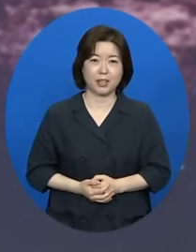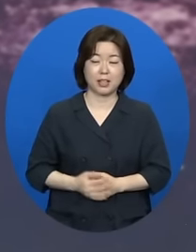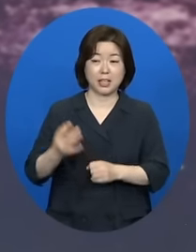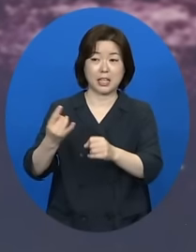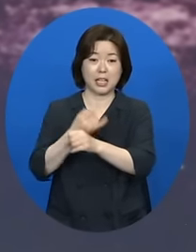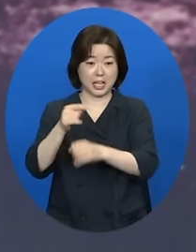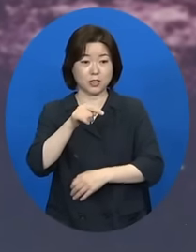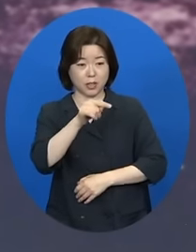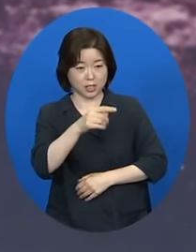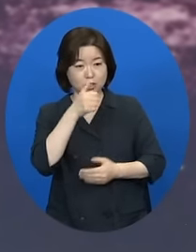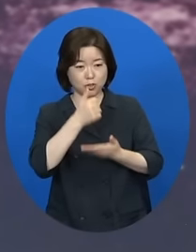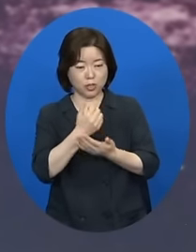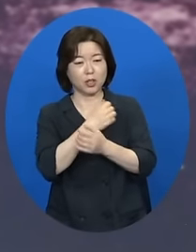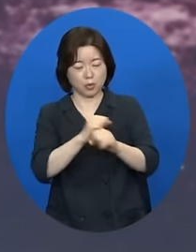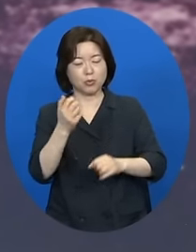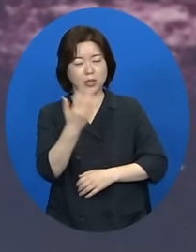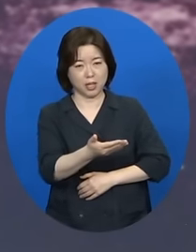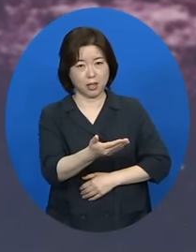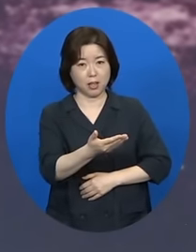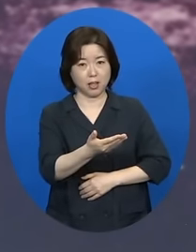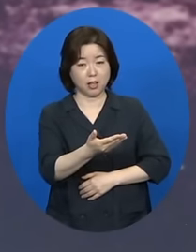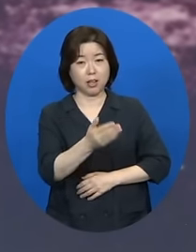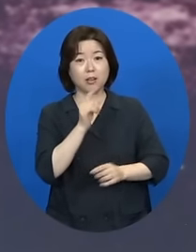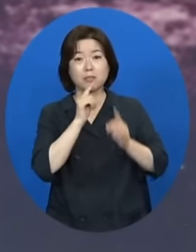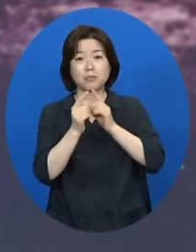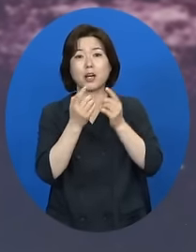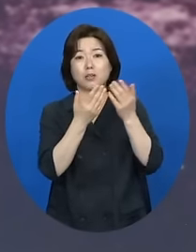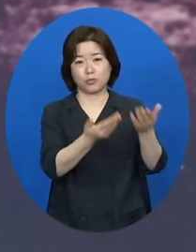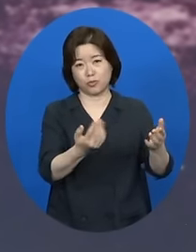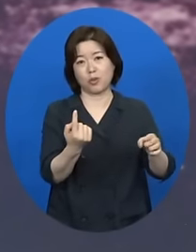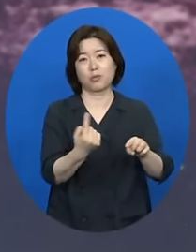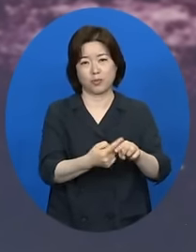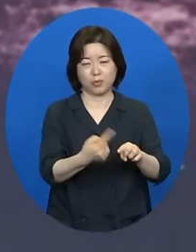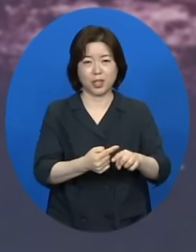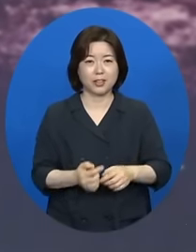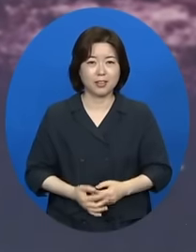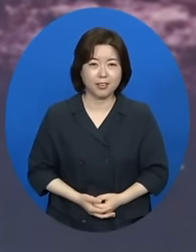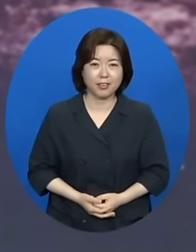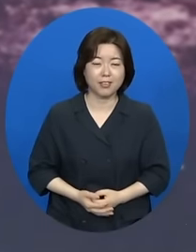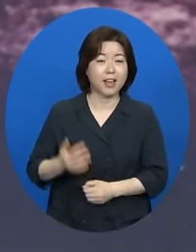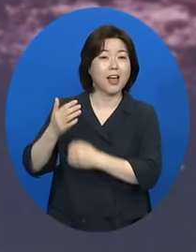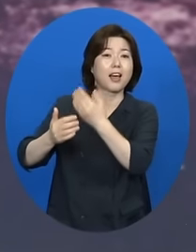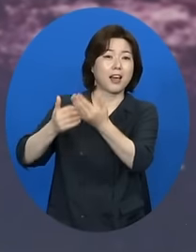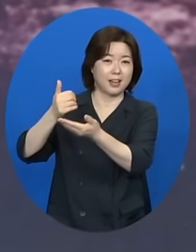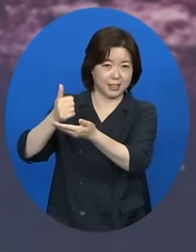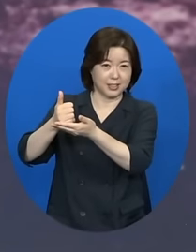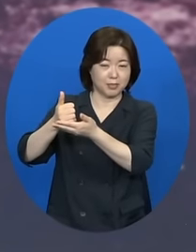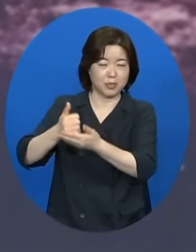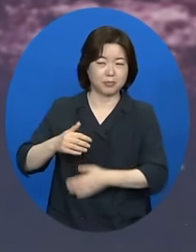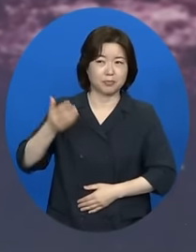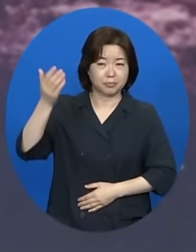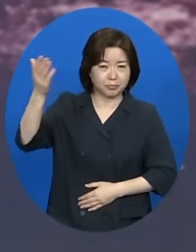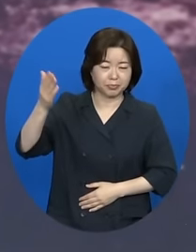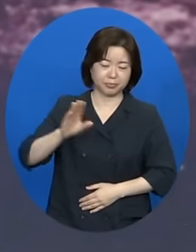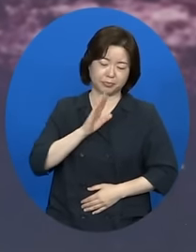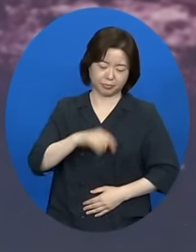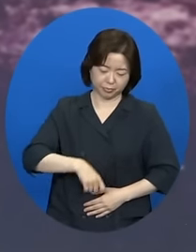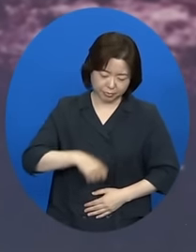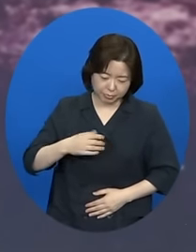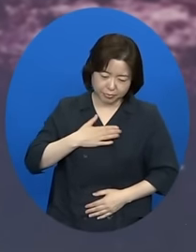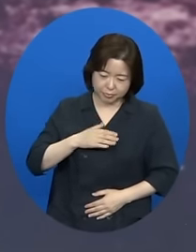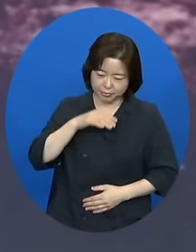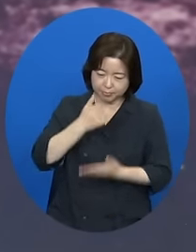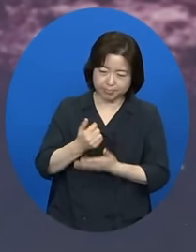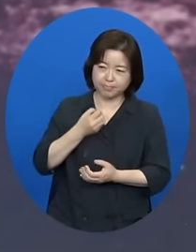에서가 너의 죄를 용서했다 라고 사실은 말씀을 하시는 것이죠. 여러분, 하나님은요 그분께 신심으로 우리의 죄를